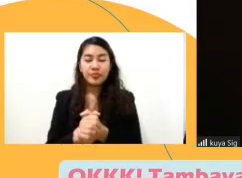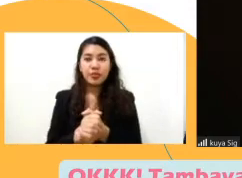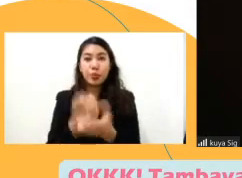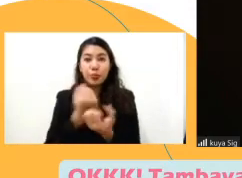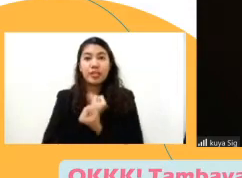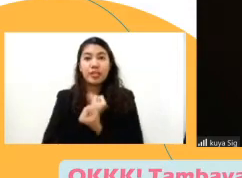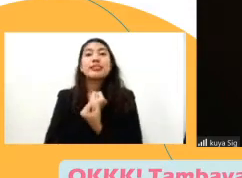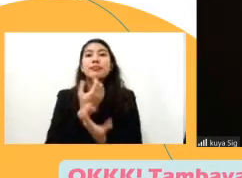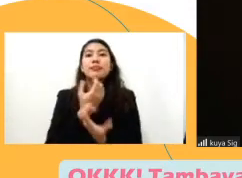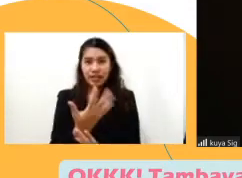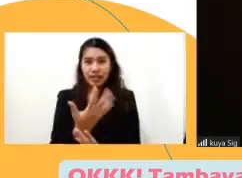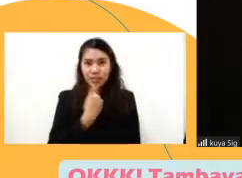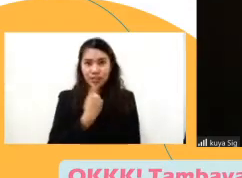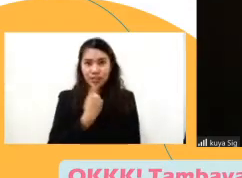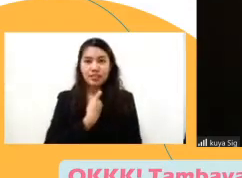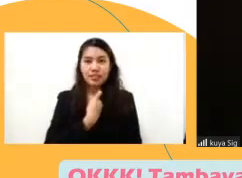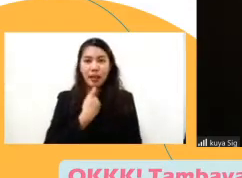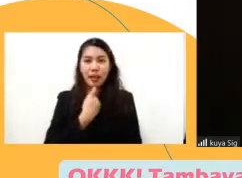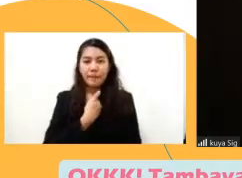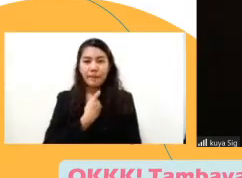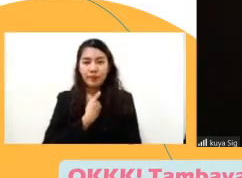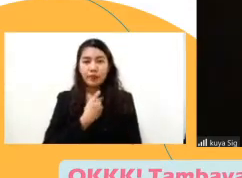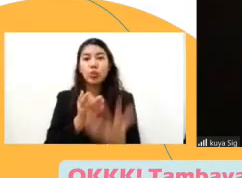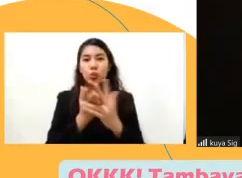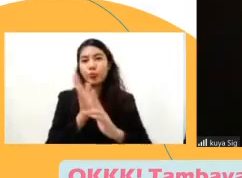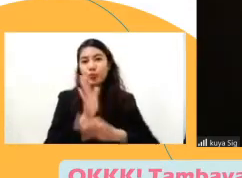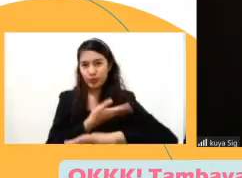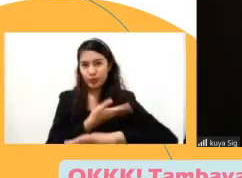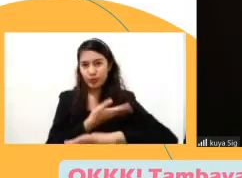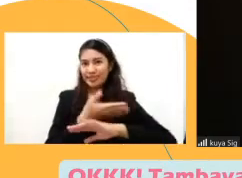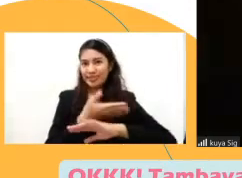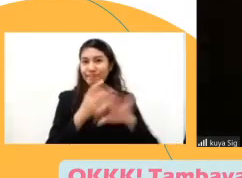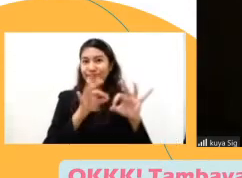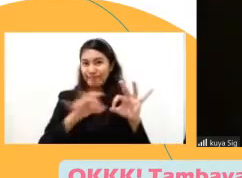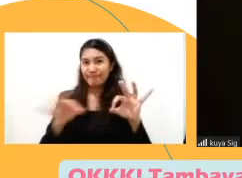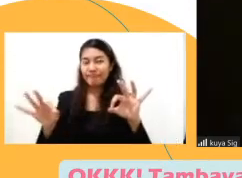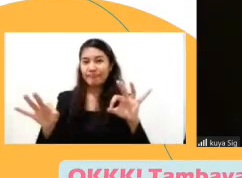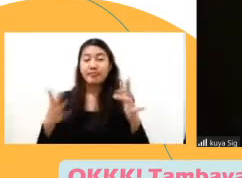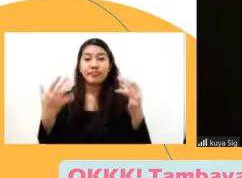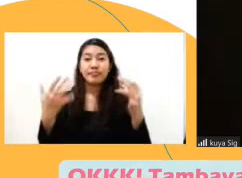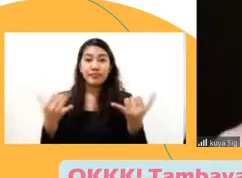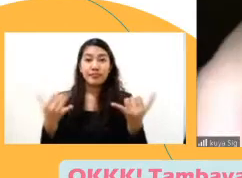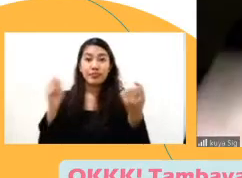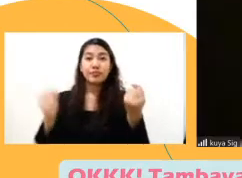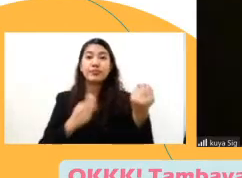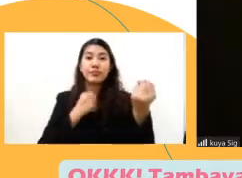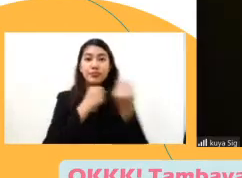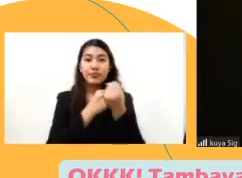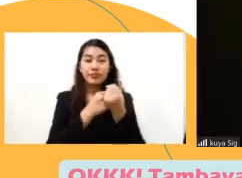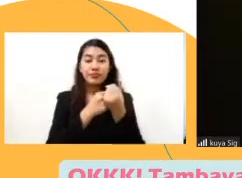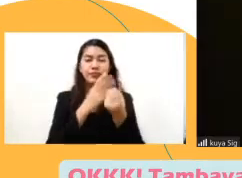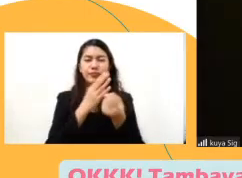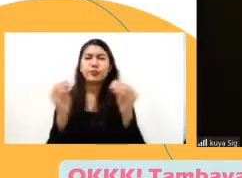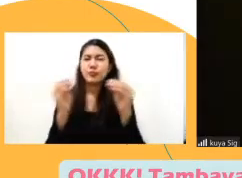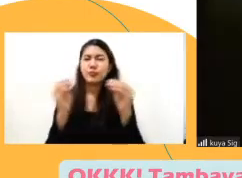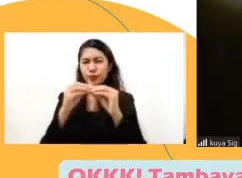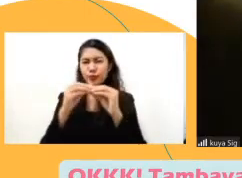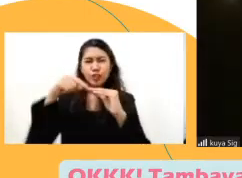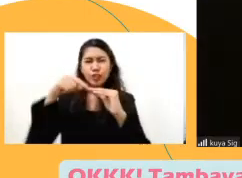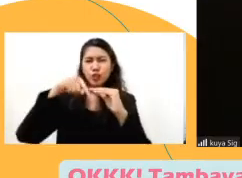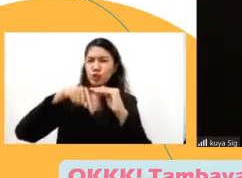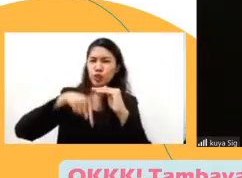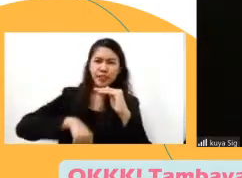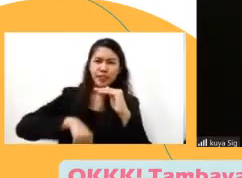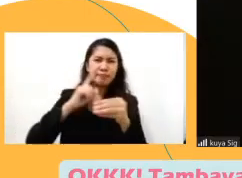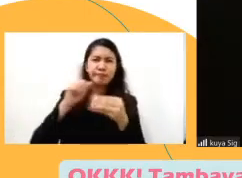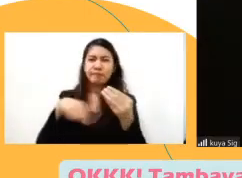natin yung sarili natin sa ganitong mga pamamaraan. Kaya naman, bilang suporta at bilang pagpapalalim pa ng ating mga na-discuss